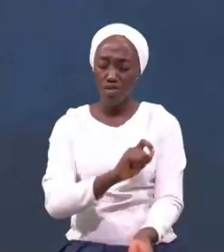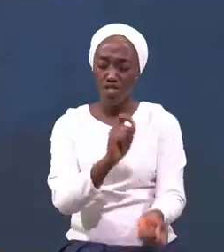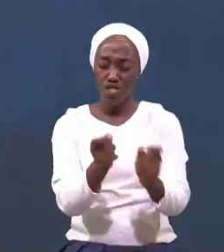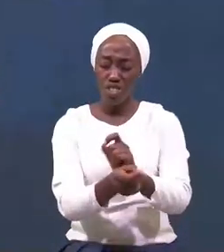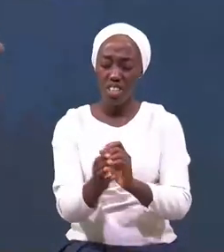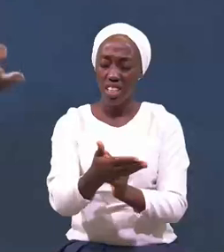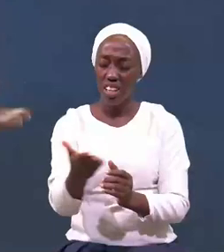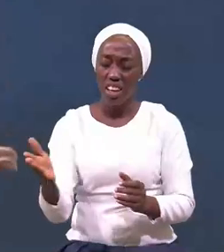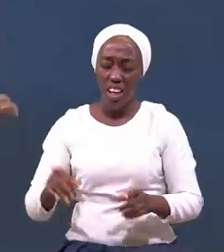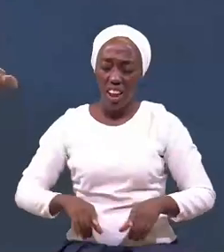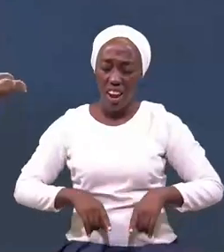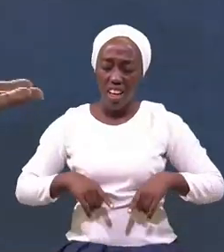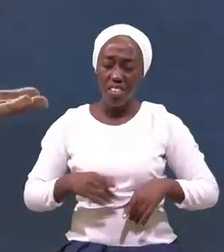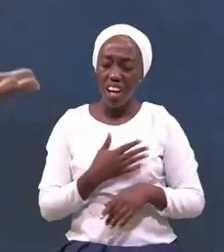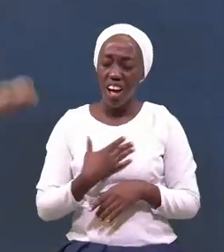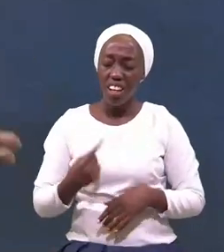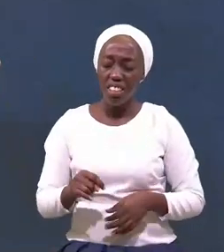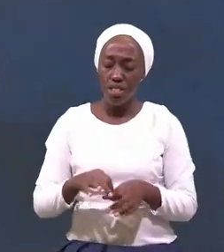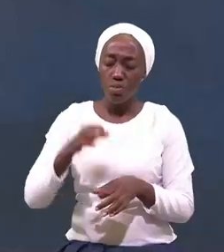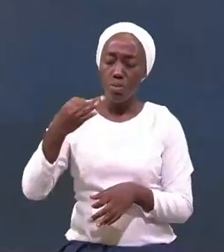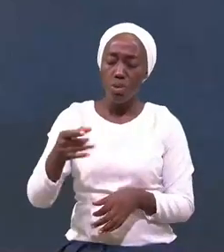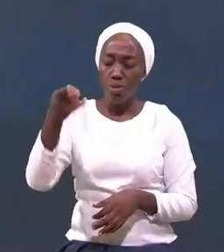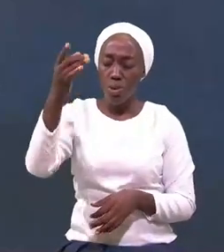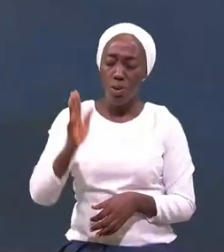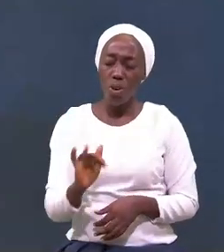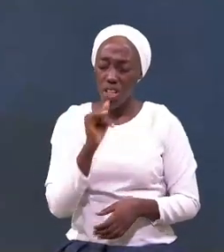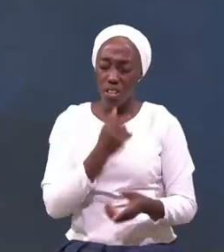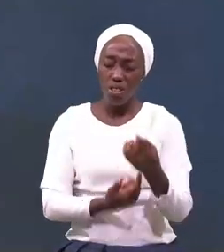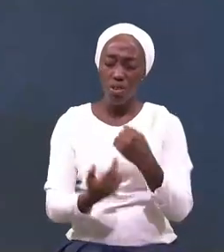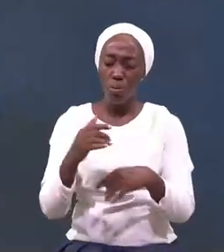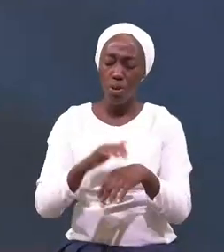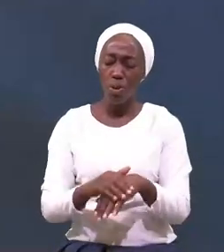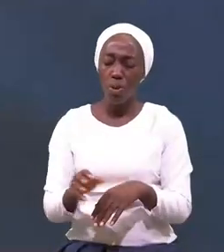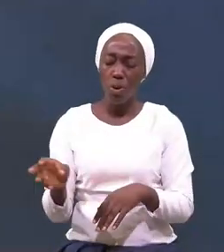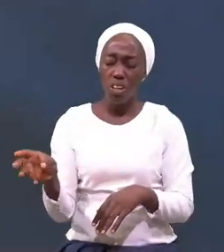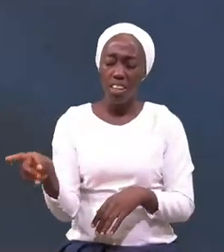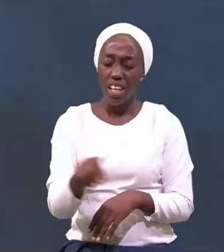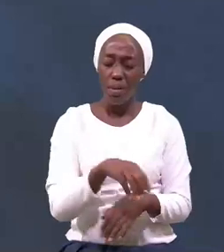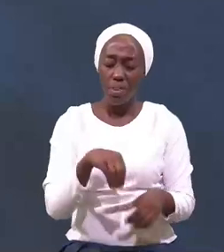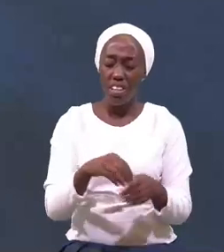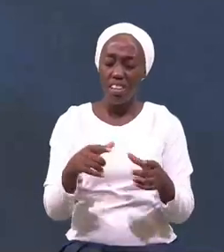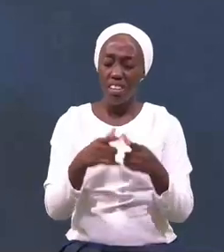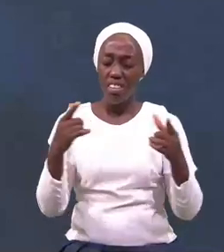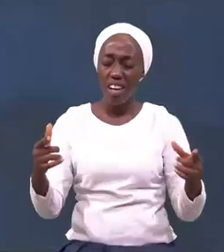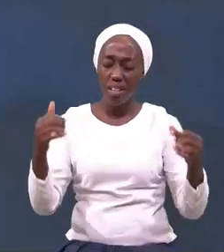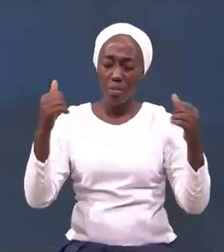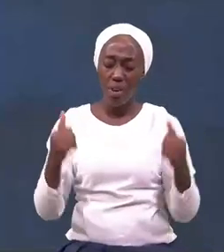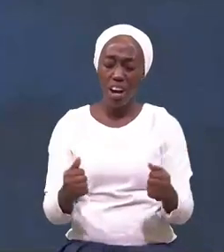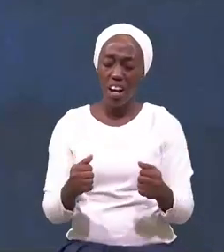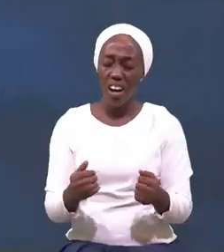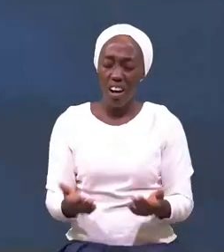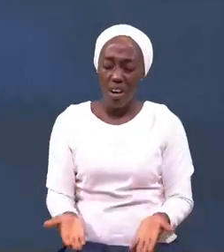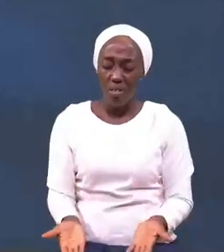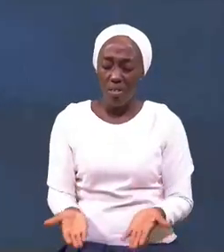leur vie. Et l'Esprit de Dieu vient sur eux dans sa grande puissance.